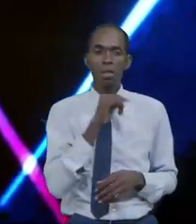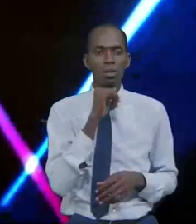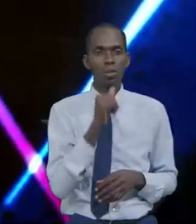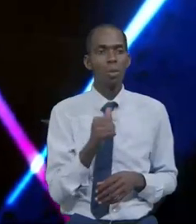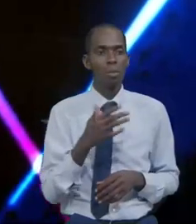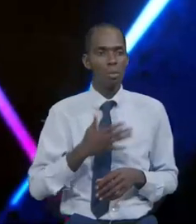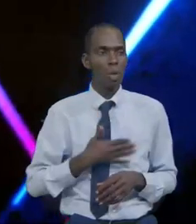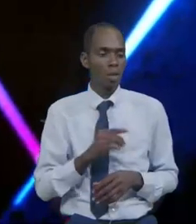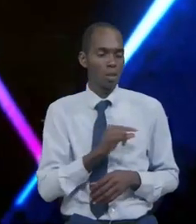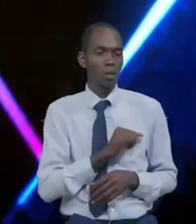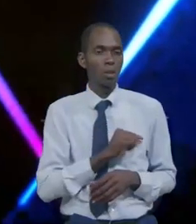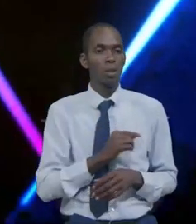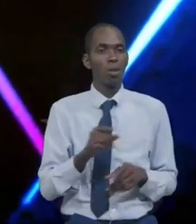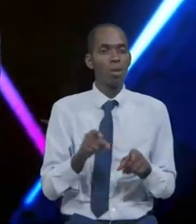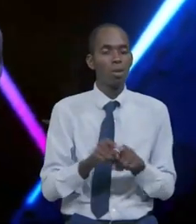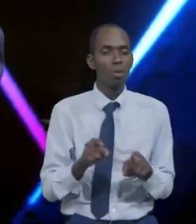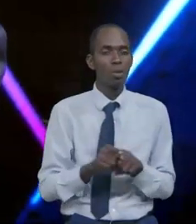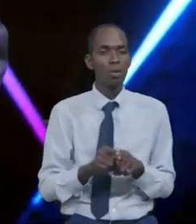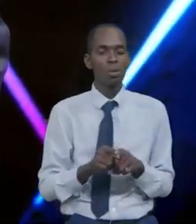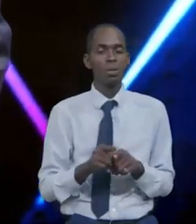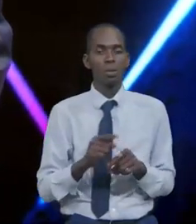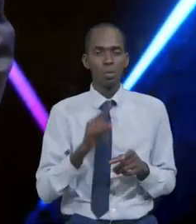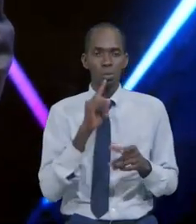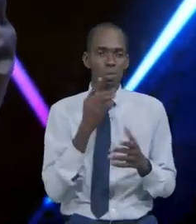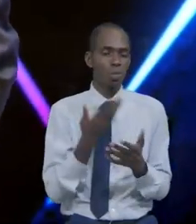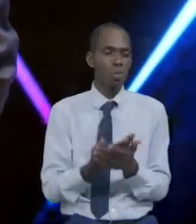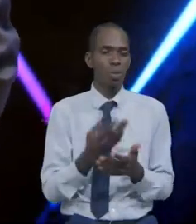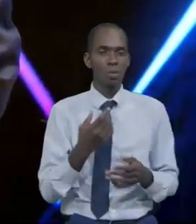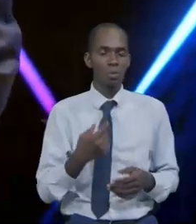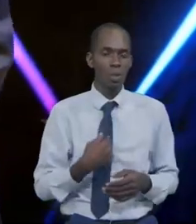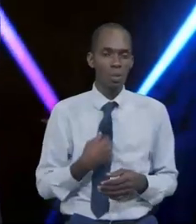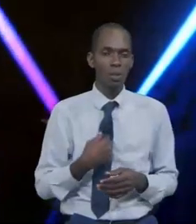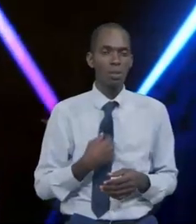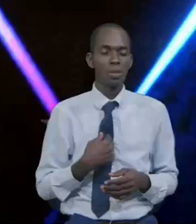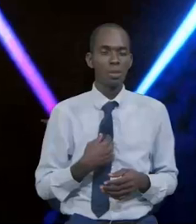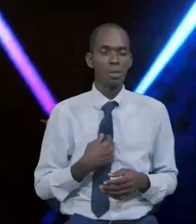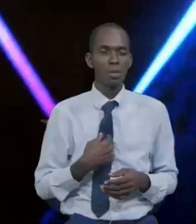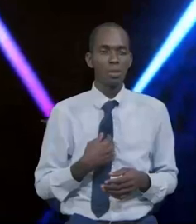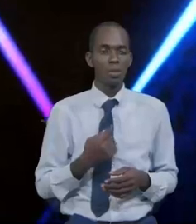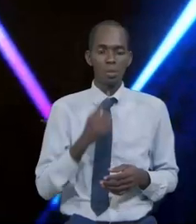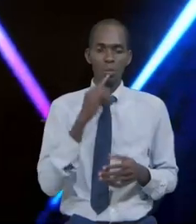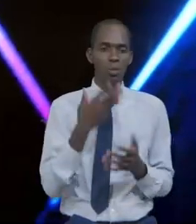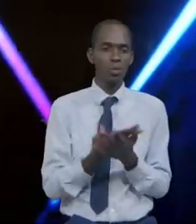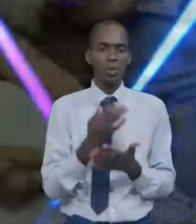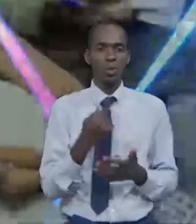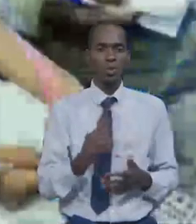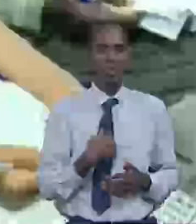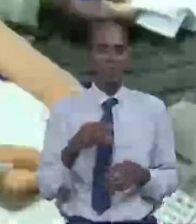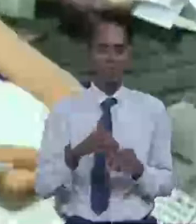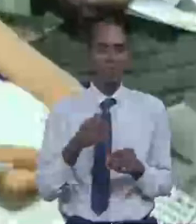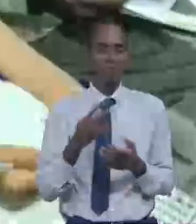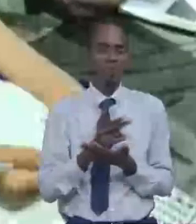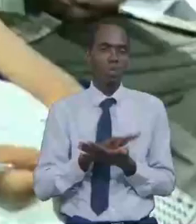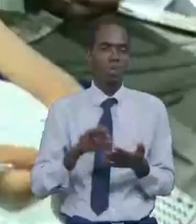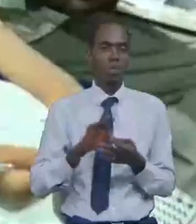Ma conscience m'en rend un témoignage par le Saint-Esprit.